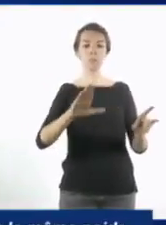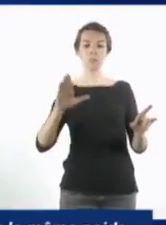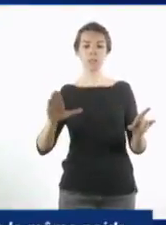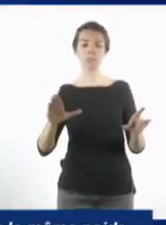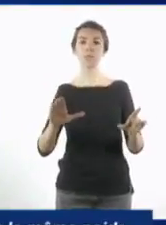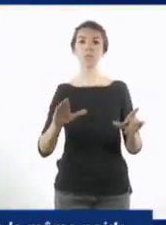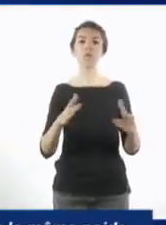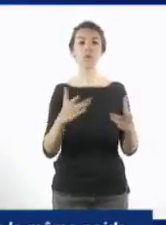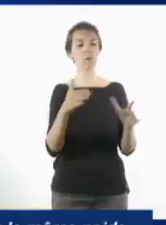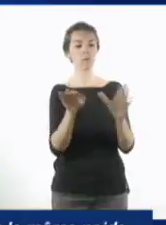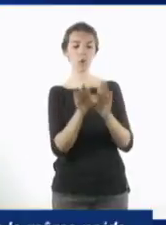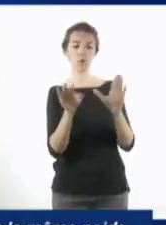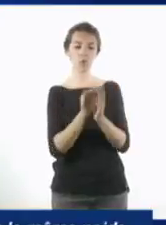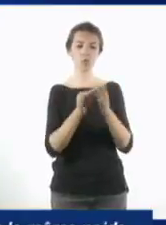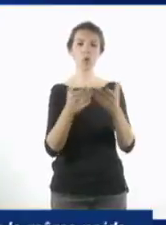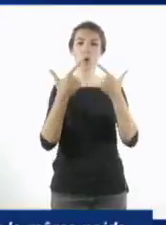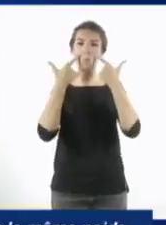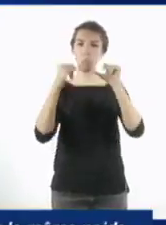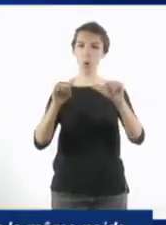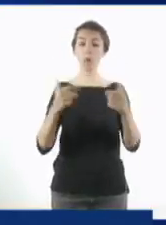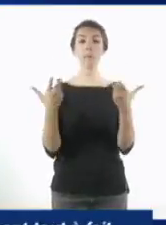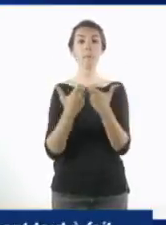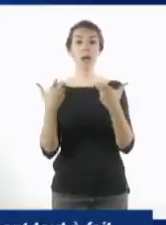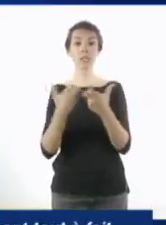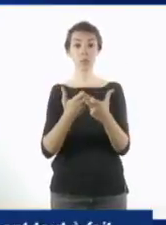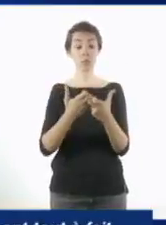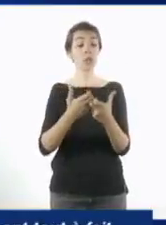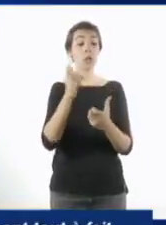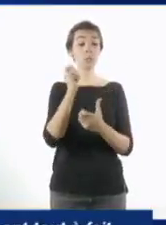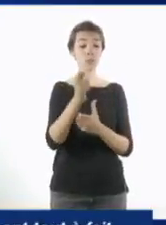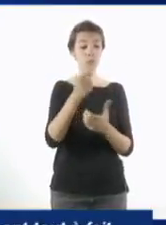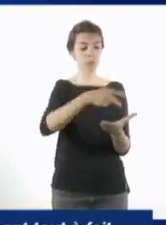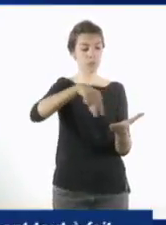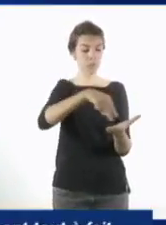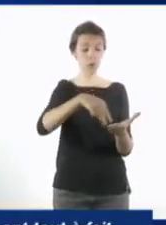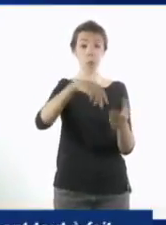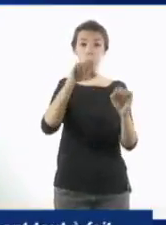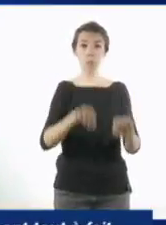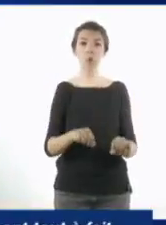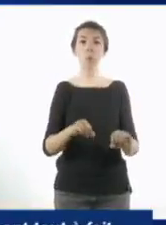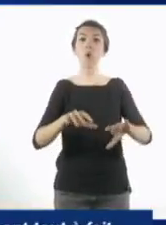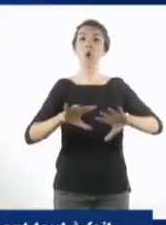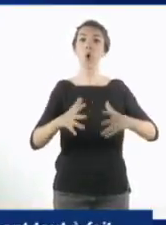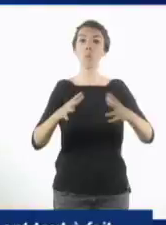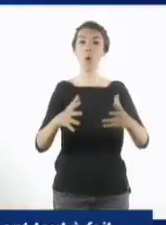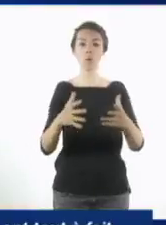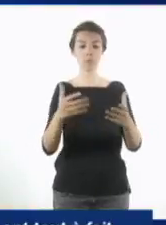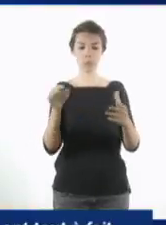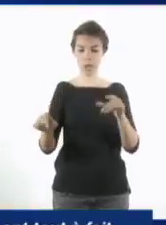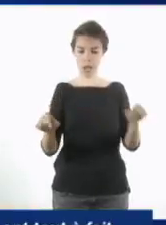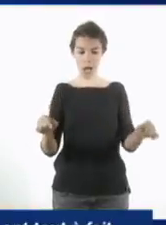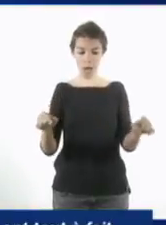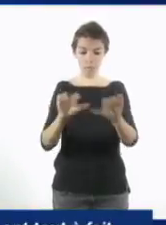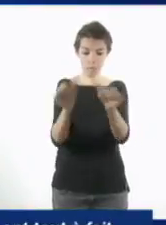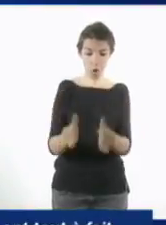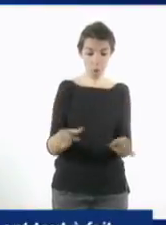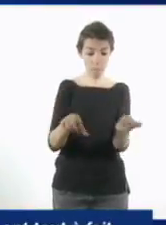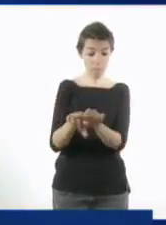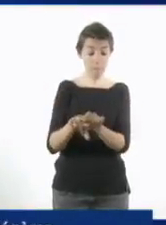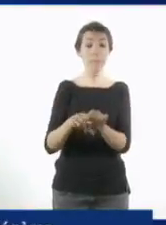de fonction qui sont évidentes. Celles qui permettent de danser, elles ont tout à fait la même forme que les